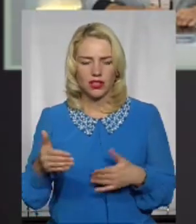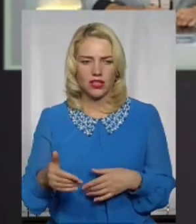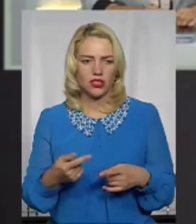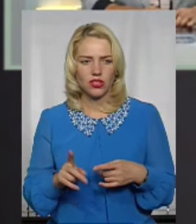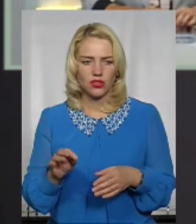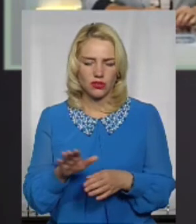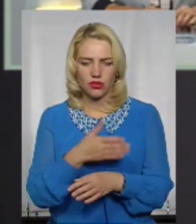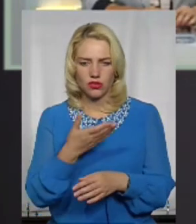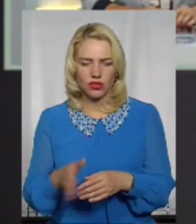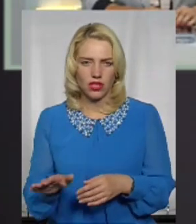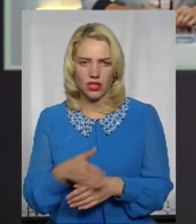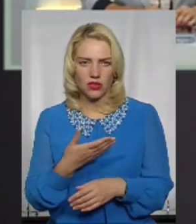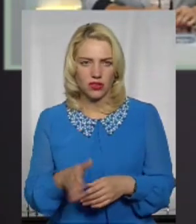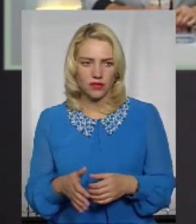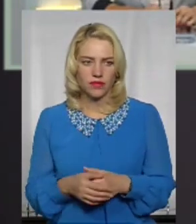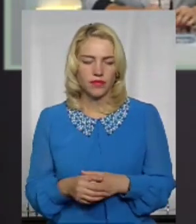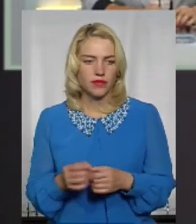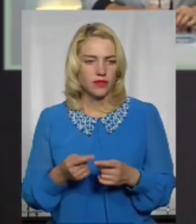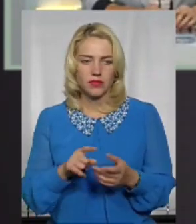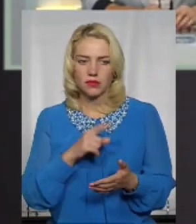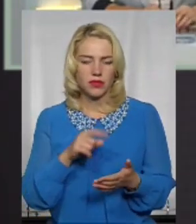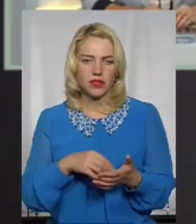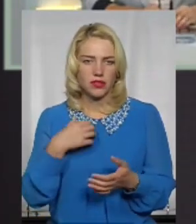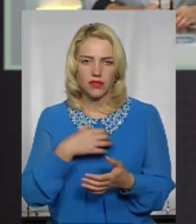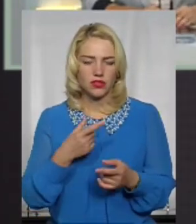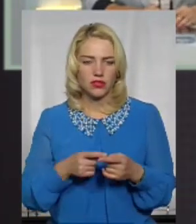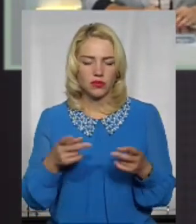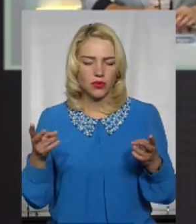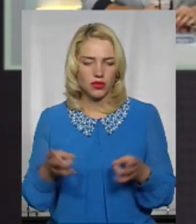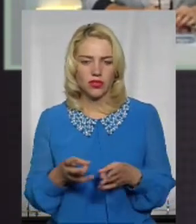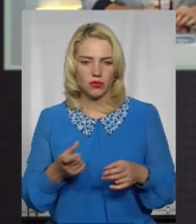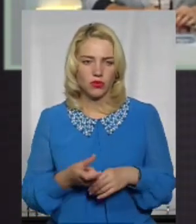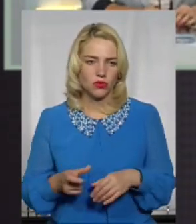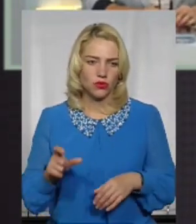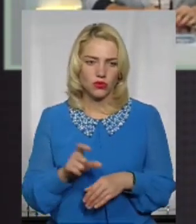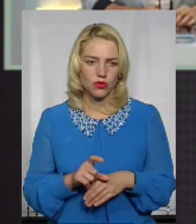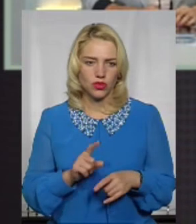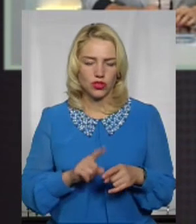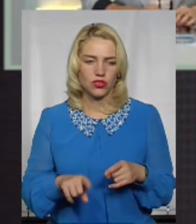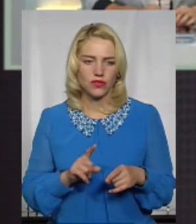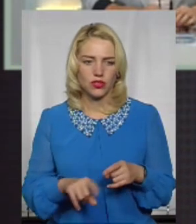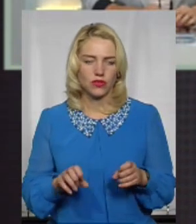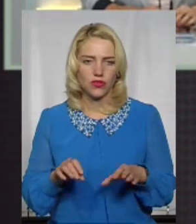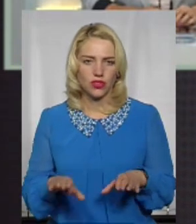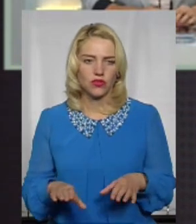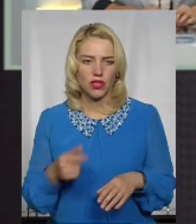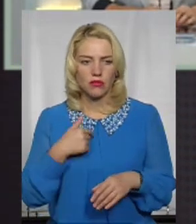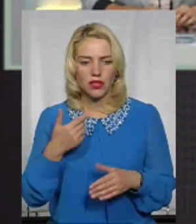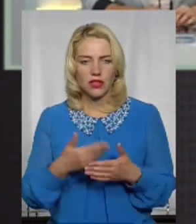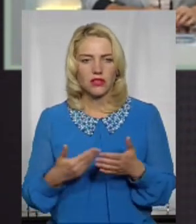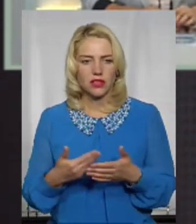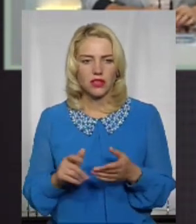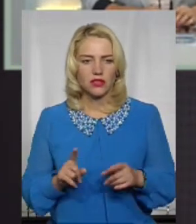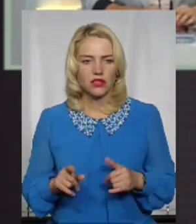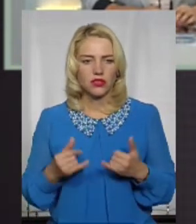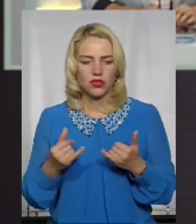щось сортують там. От. Це питання дуже важливе, його дуже потрібно швидко вирішувати. Мені здається, що для